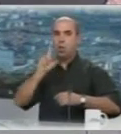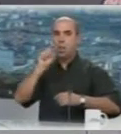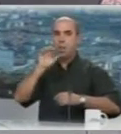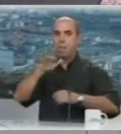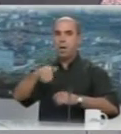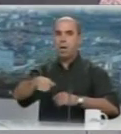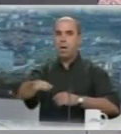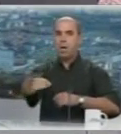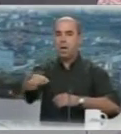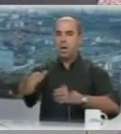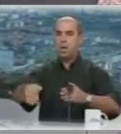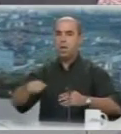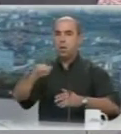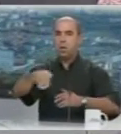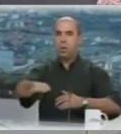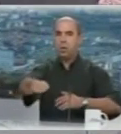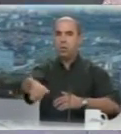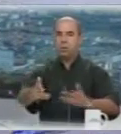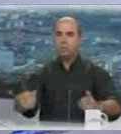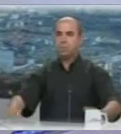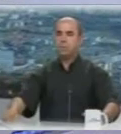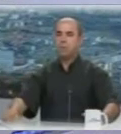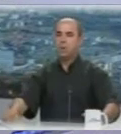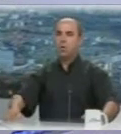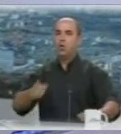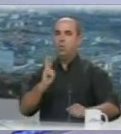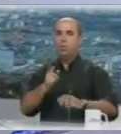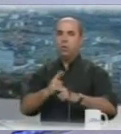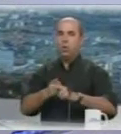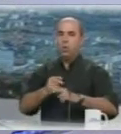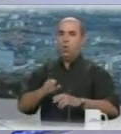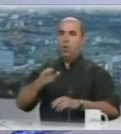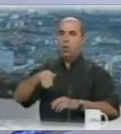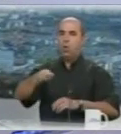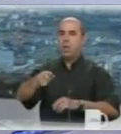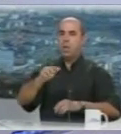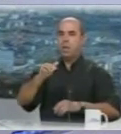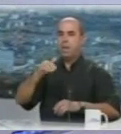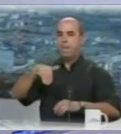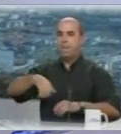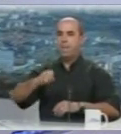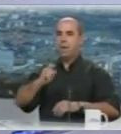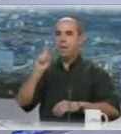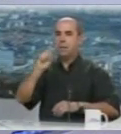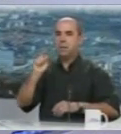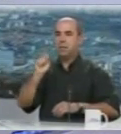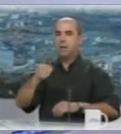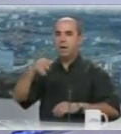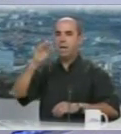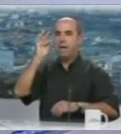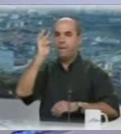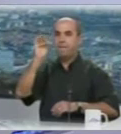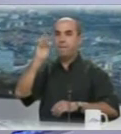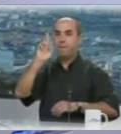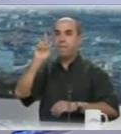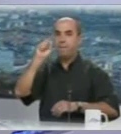الزعفران. زمان واد لهذا يقول لك واد زعفران يعني مزفران، ثم حرفت التسمية لأن كما قلت